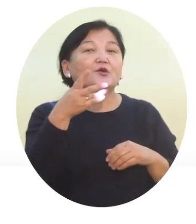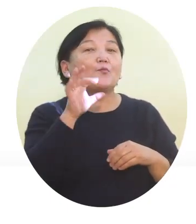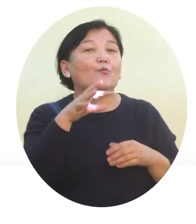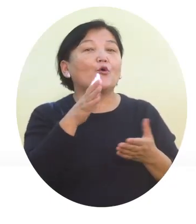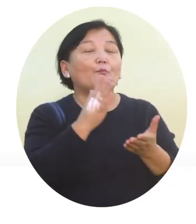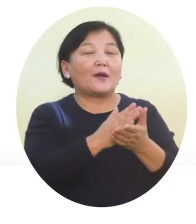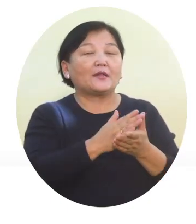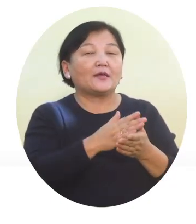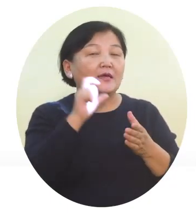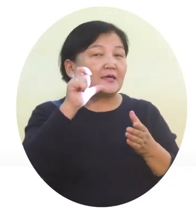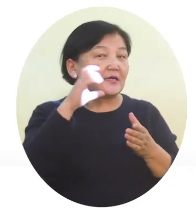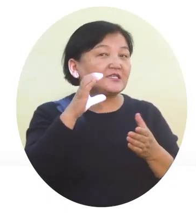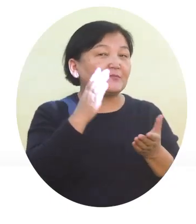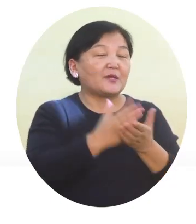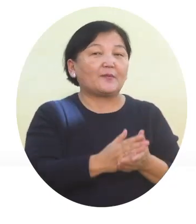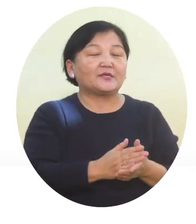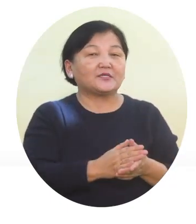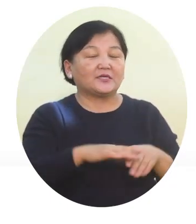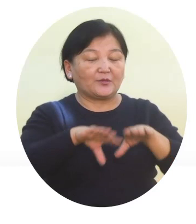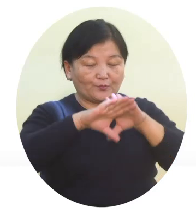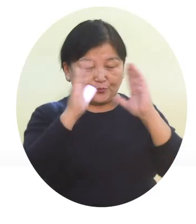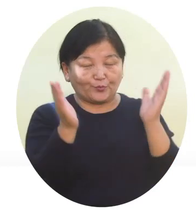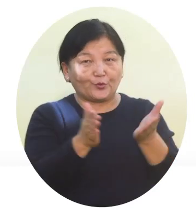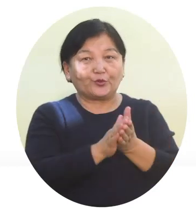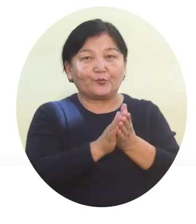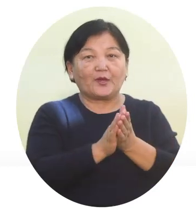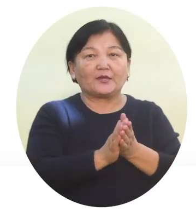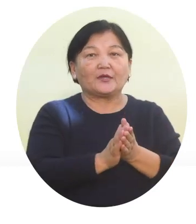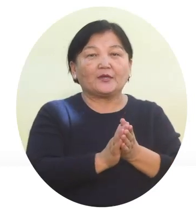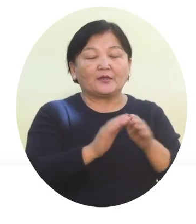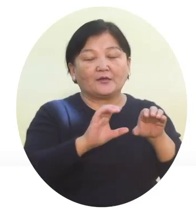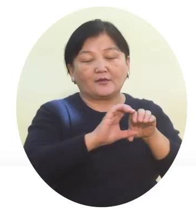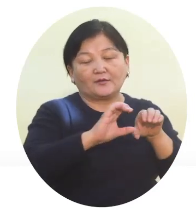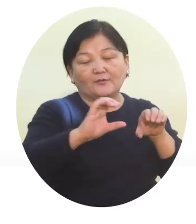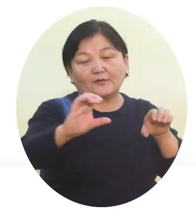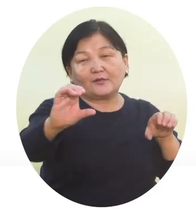эс маань өөрөө байж гин. Эднэр маань ингээд нэг нэгээрээ